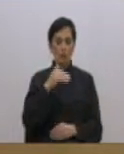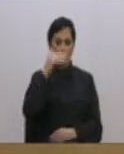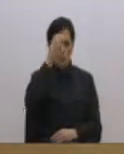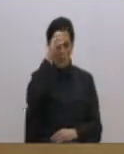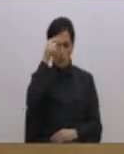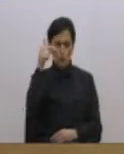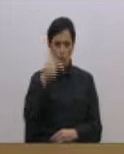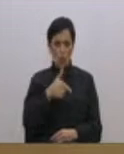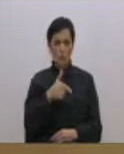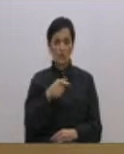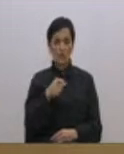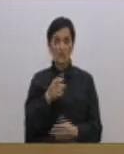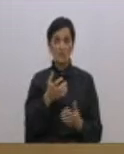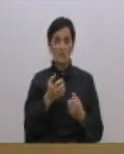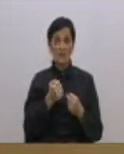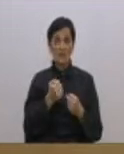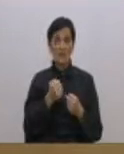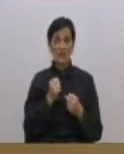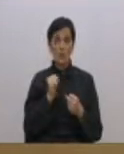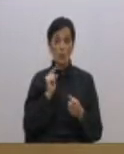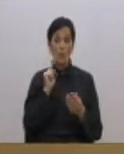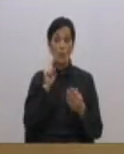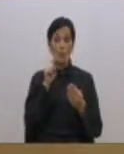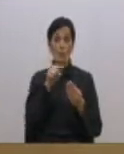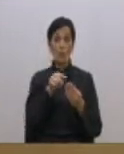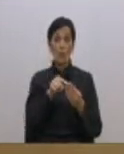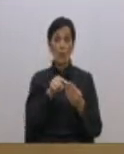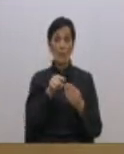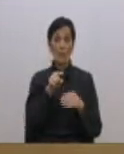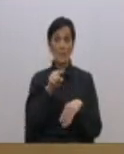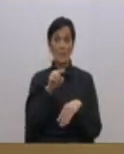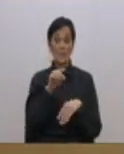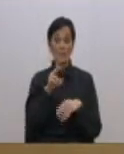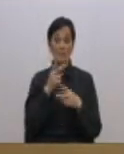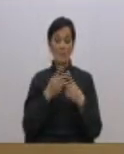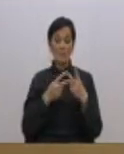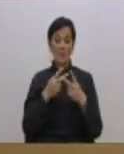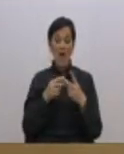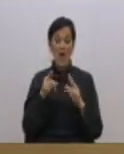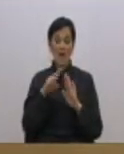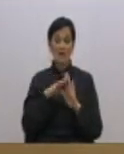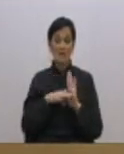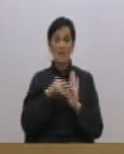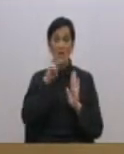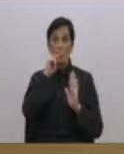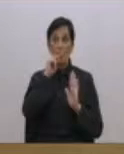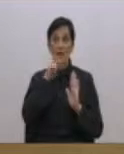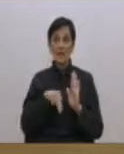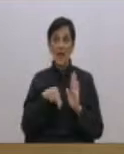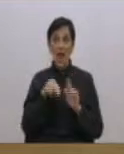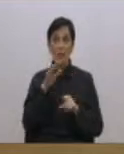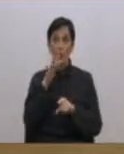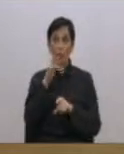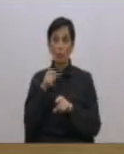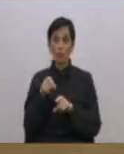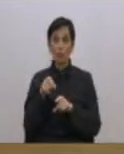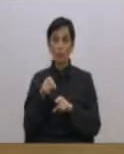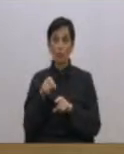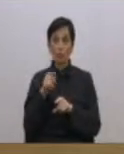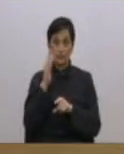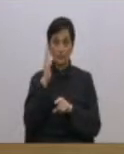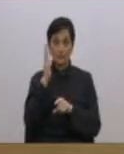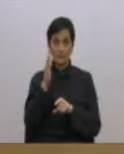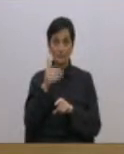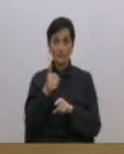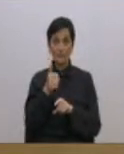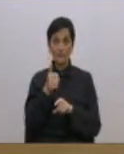მიღებას და აი უმაღლესი აი მოხვედრა ამ პენიტენციალურ სისტემაში ბრალეულობის დამტკიცების პირობებში ხო არ იქნება კარგი,